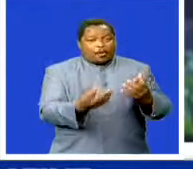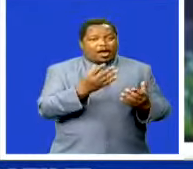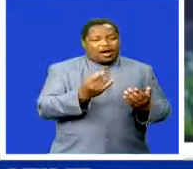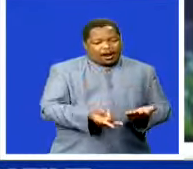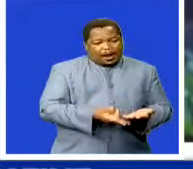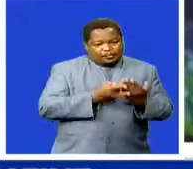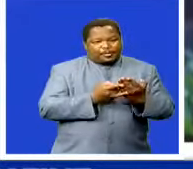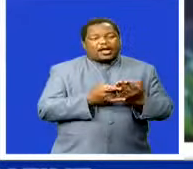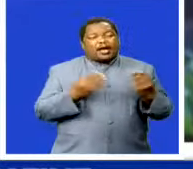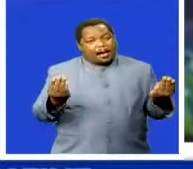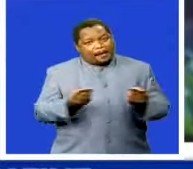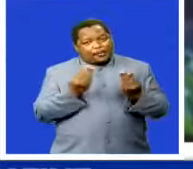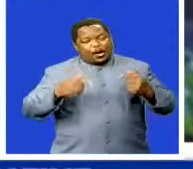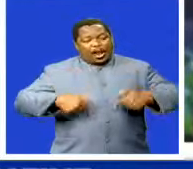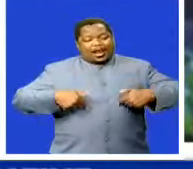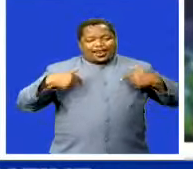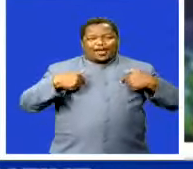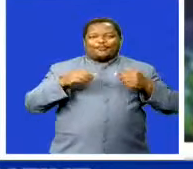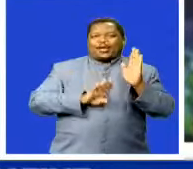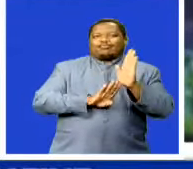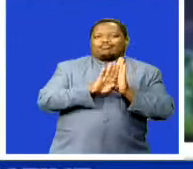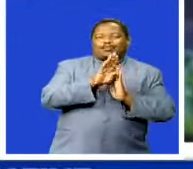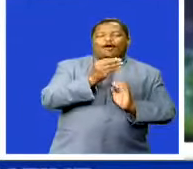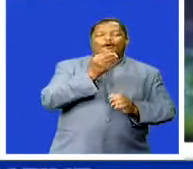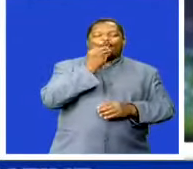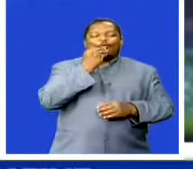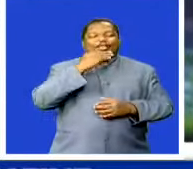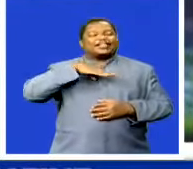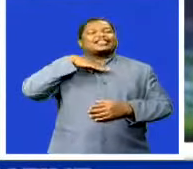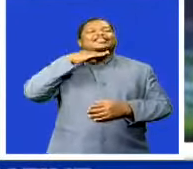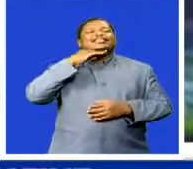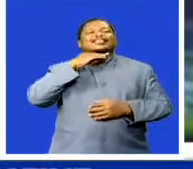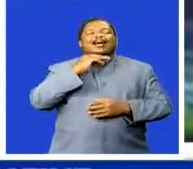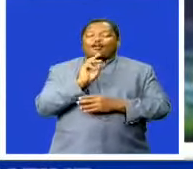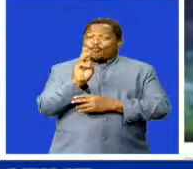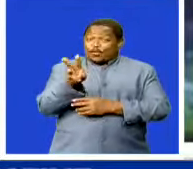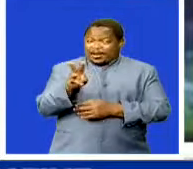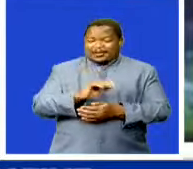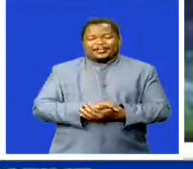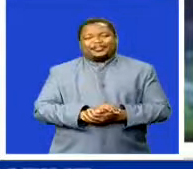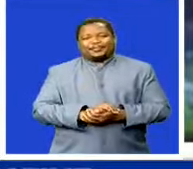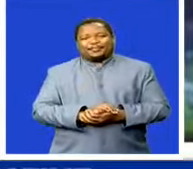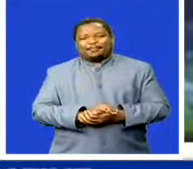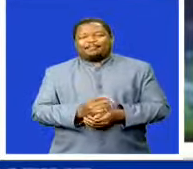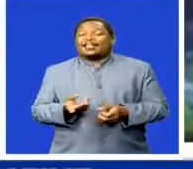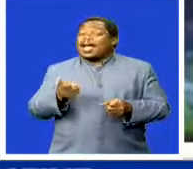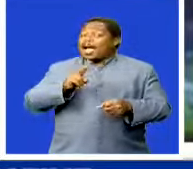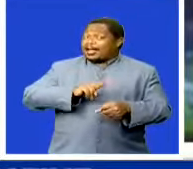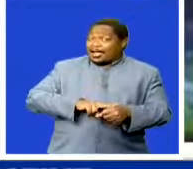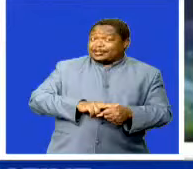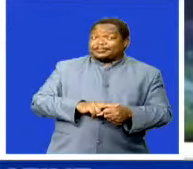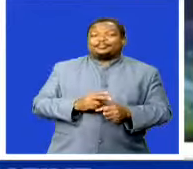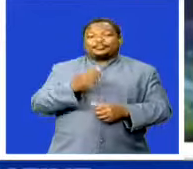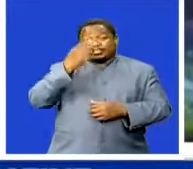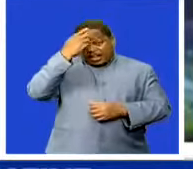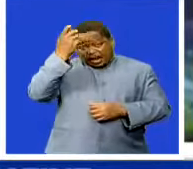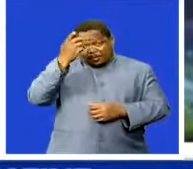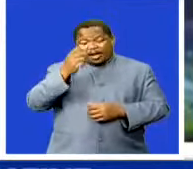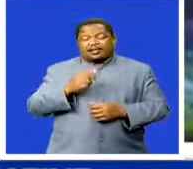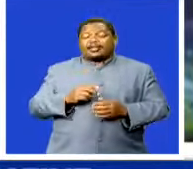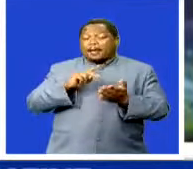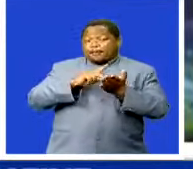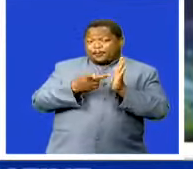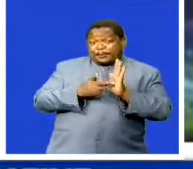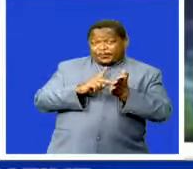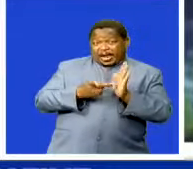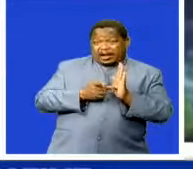kakhulu edimpilweni temaSwati angisho ke ukuthi sithargetene ukuthi ihambe kutotonke